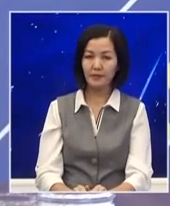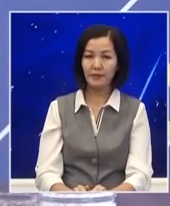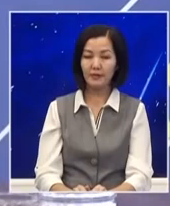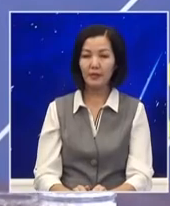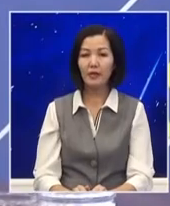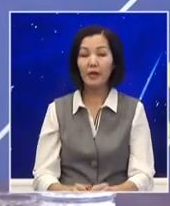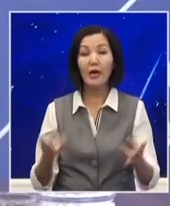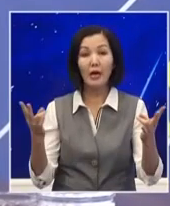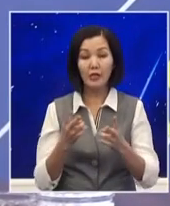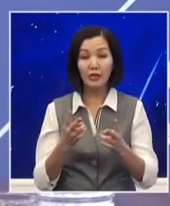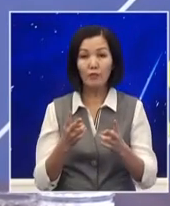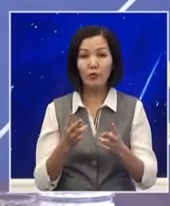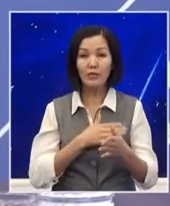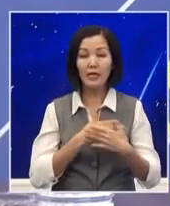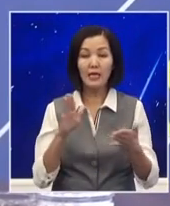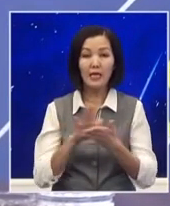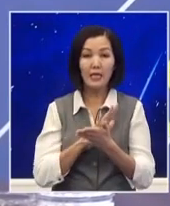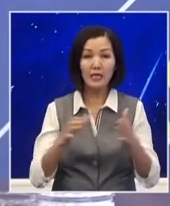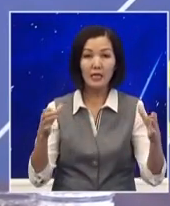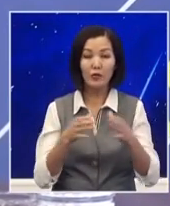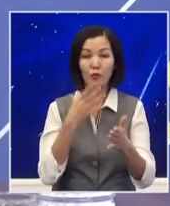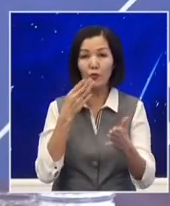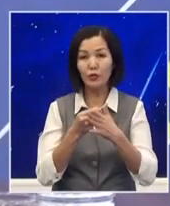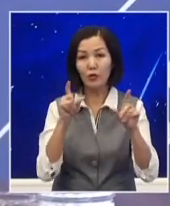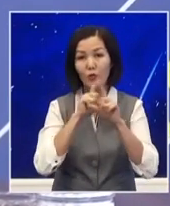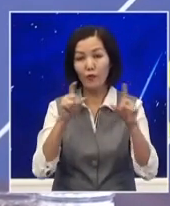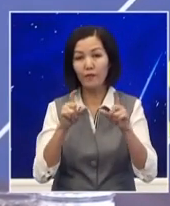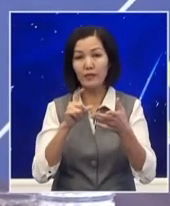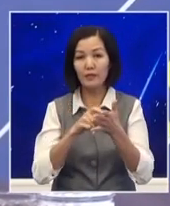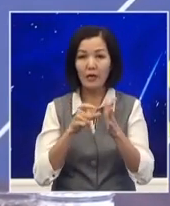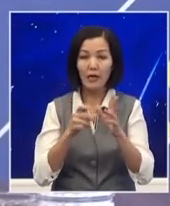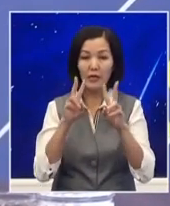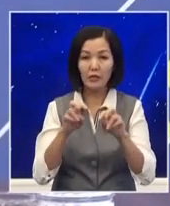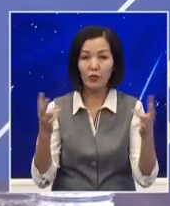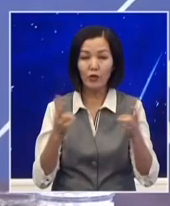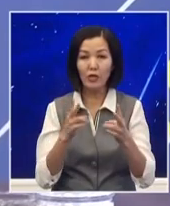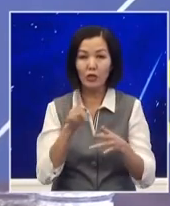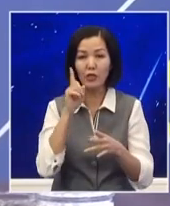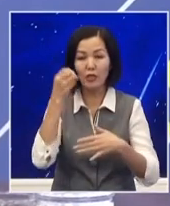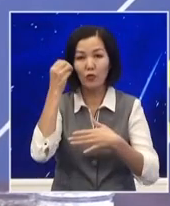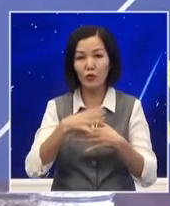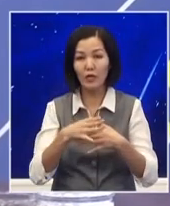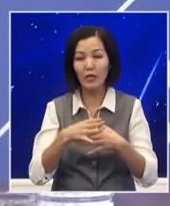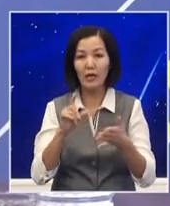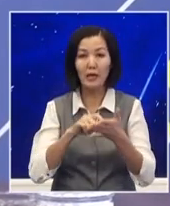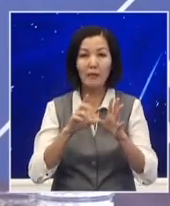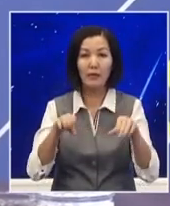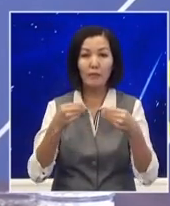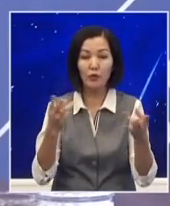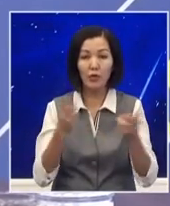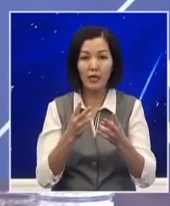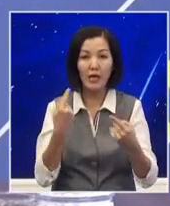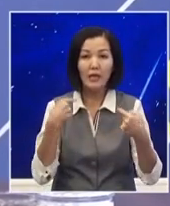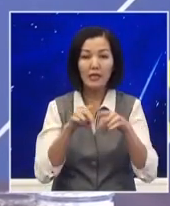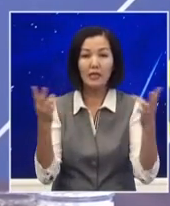собираться. Қажет болса еріктілердің жеке фронт офисін қарастырыңдар. Бізде жастар орталығы бар. Сол жерден арнайы оларға кабинет беріңдер.